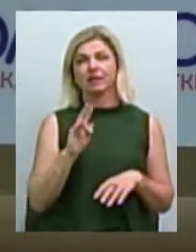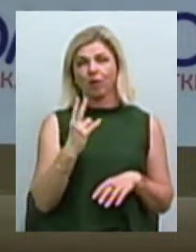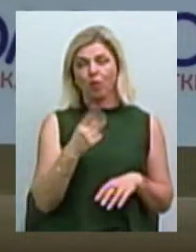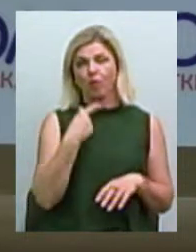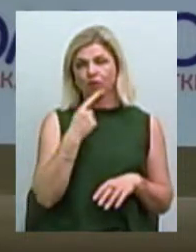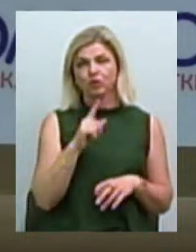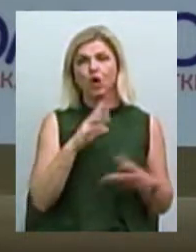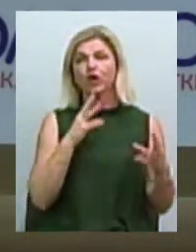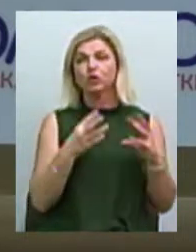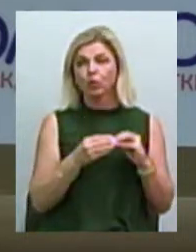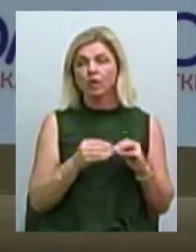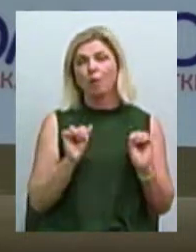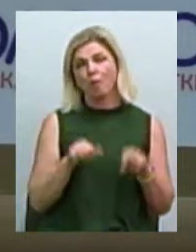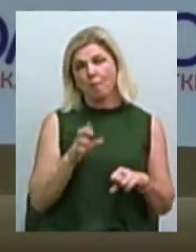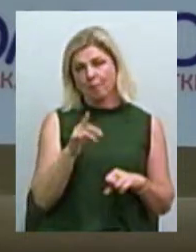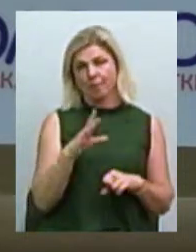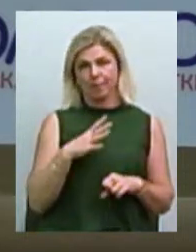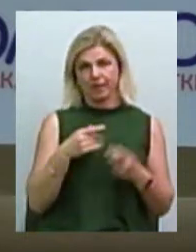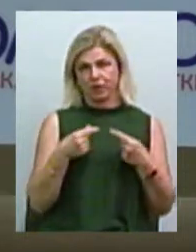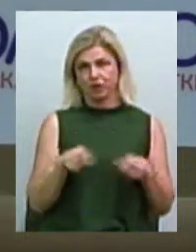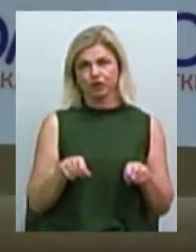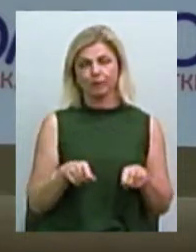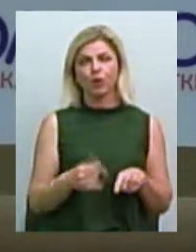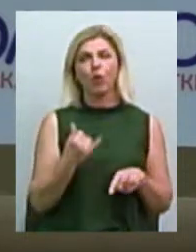результат матчу міг бути іншим.